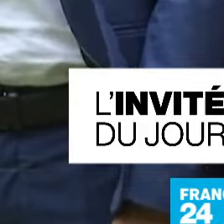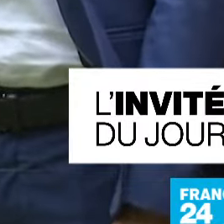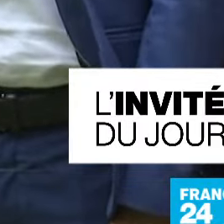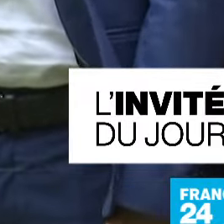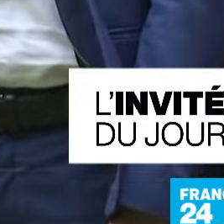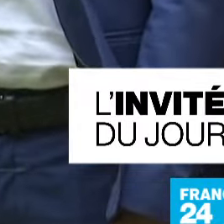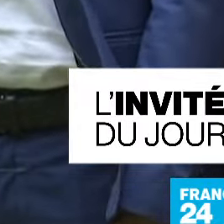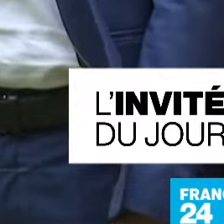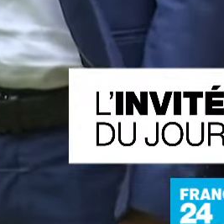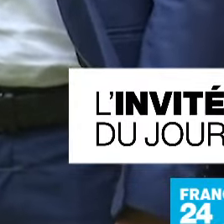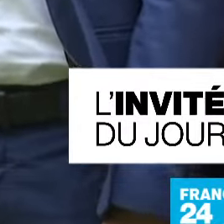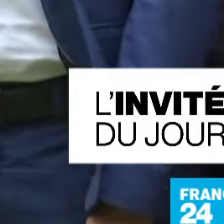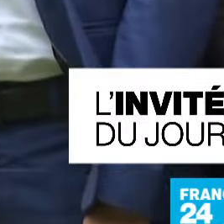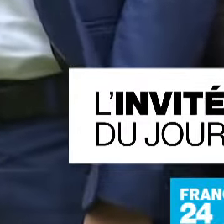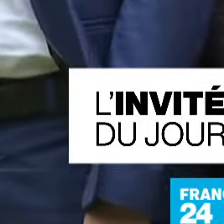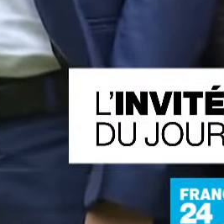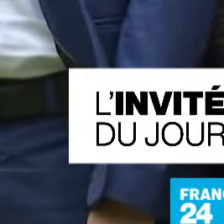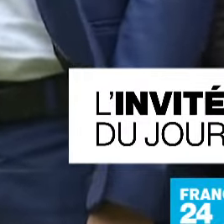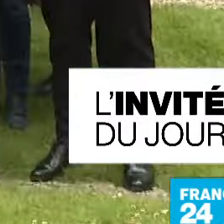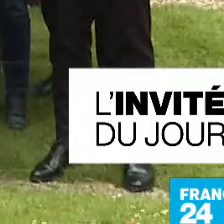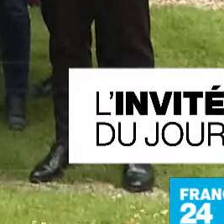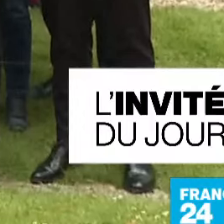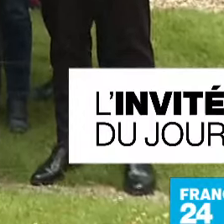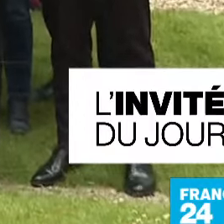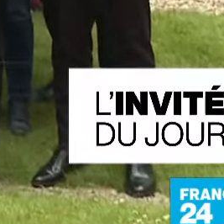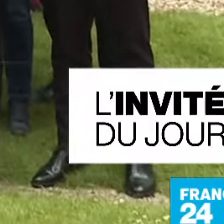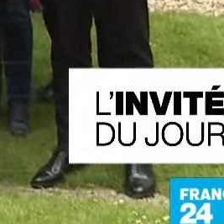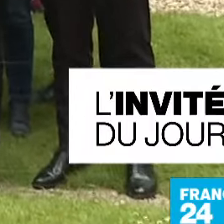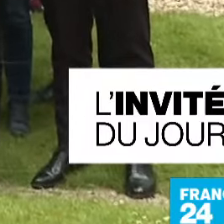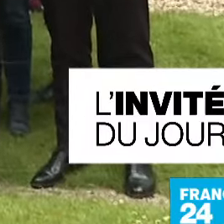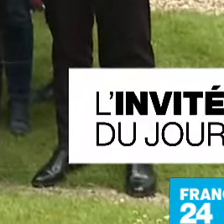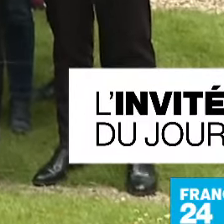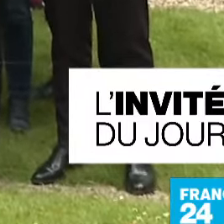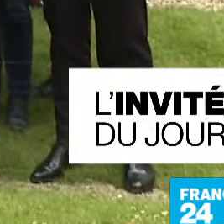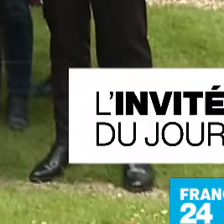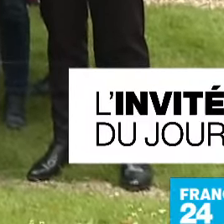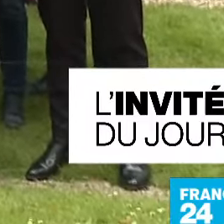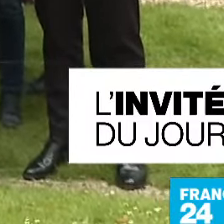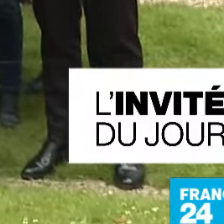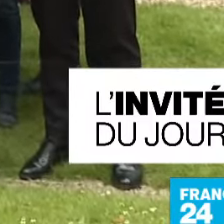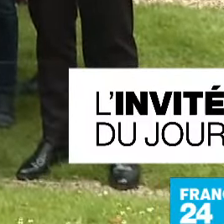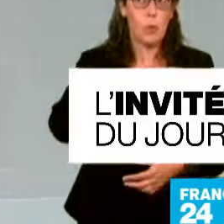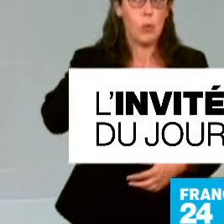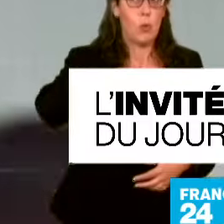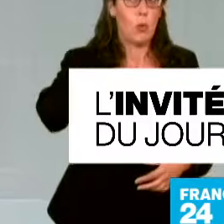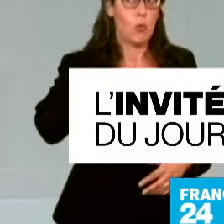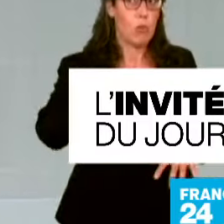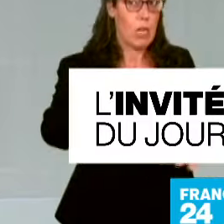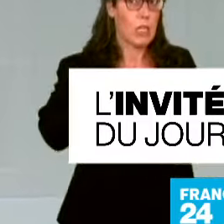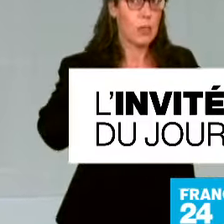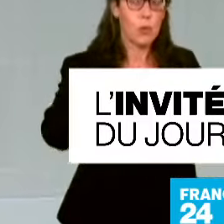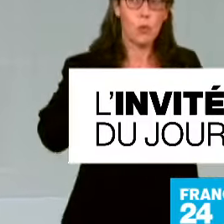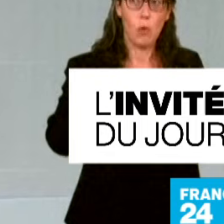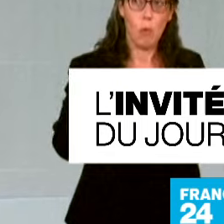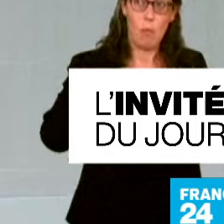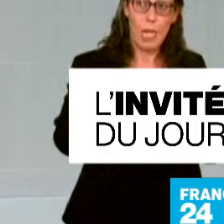finalement, le président Macron a pris le terme de clarification comme un slogan pour dire, vous voyez, vous allez devoir faire des vrais choix, les gens vont devoir